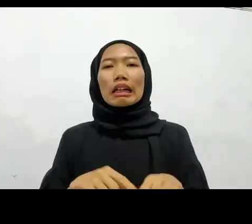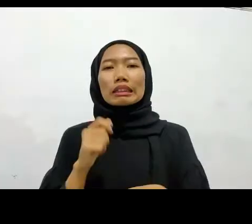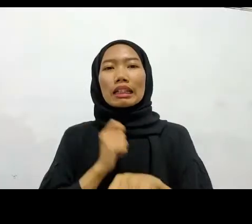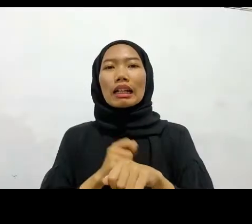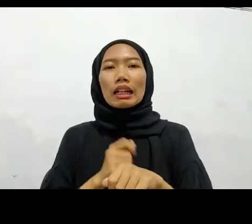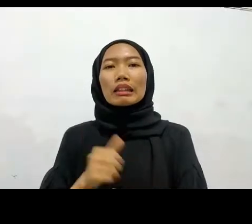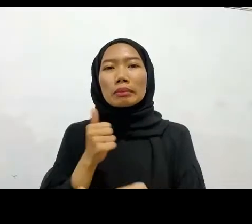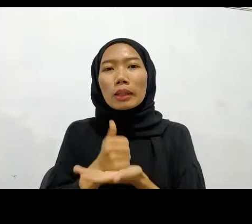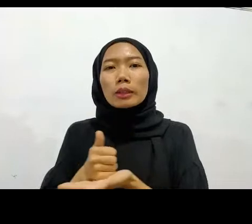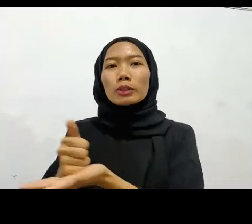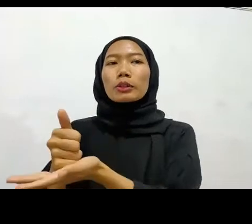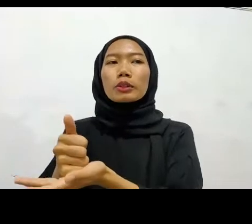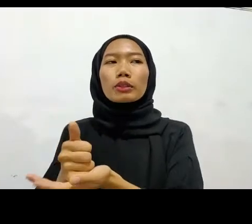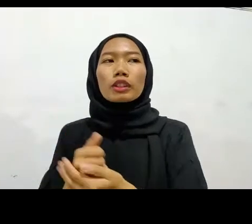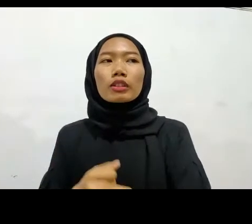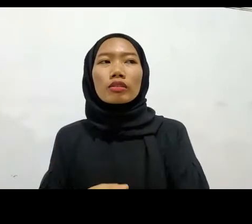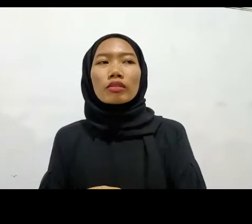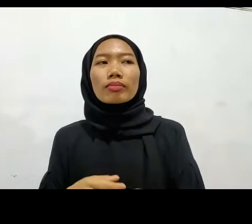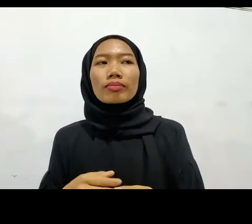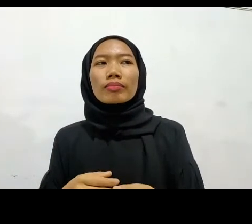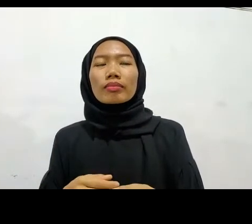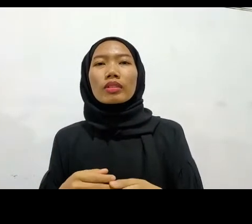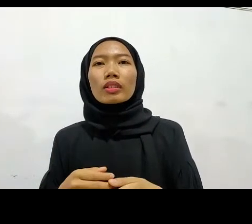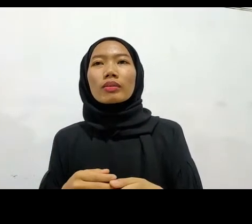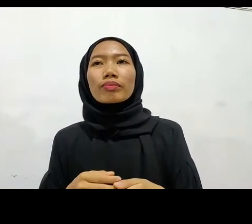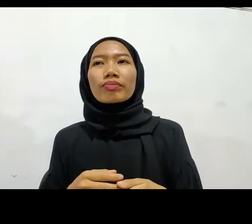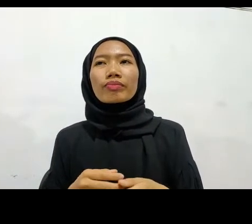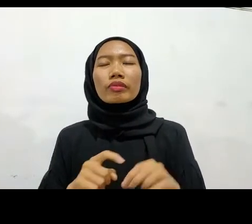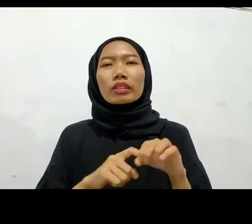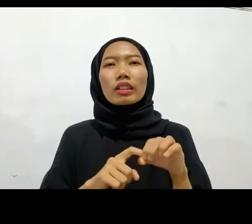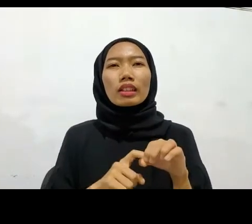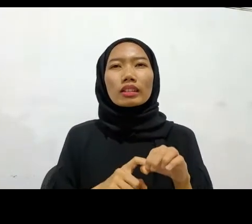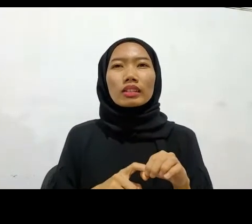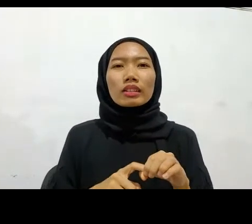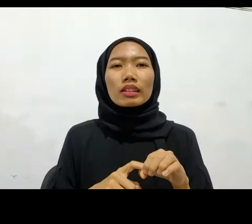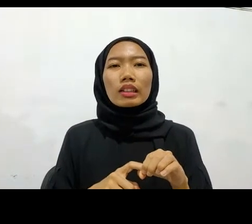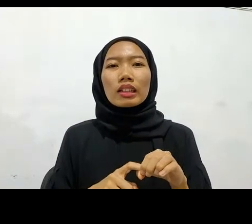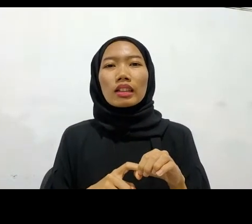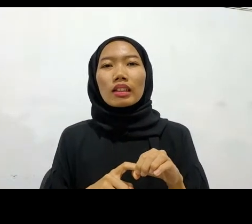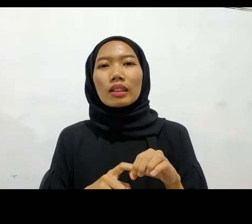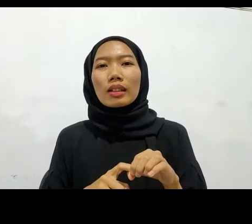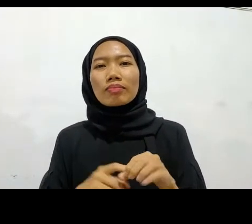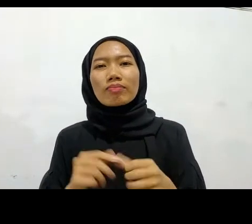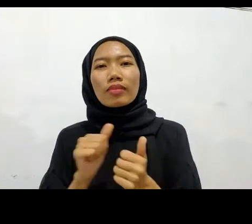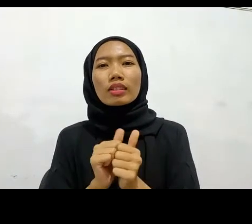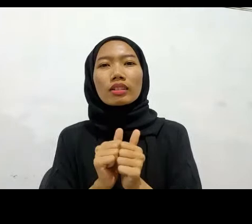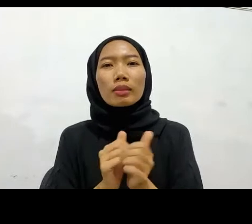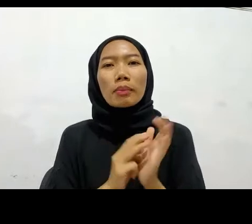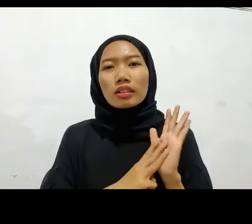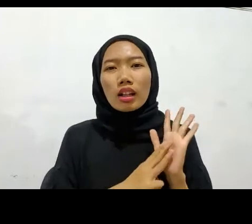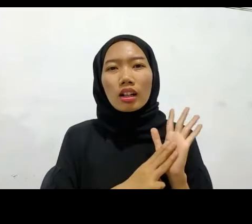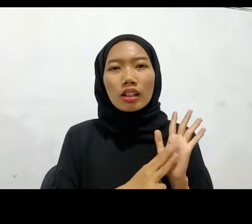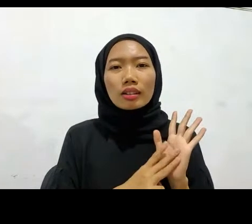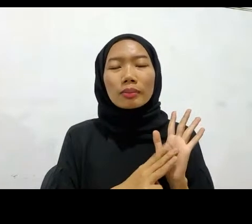sangat bermasalah atau mungkin banyak kendala di teman-teman difabel ini juga